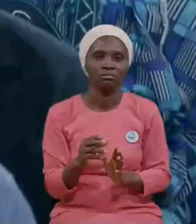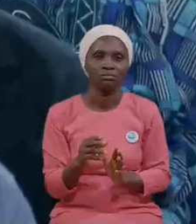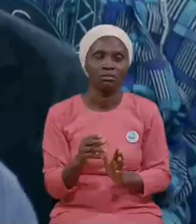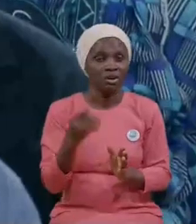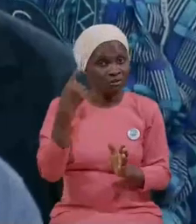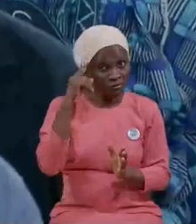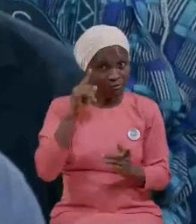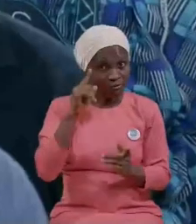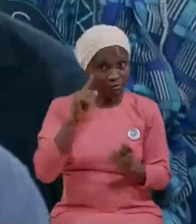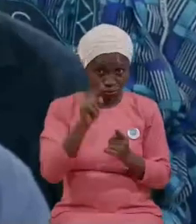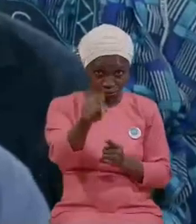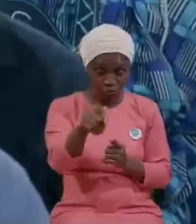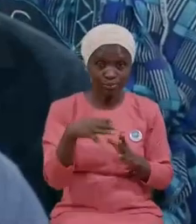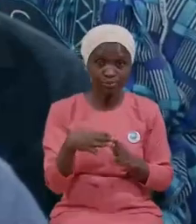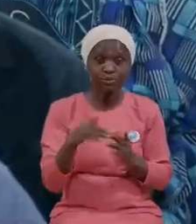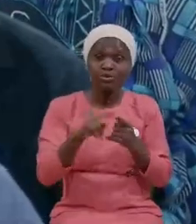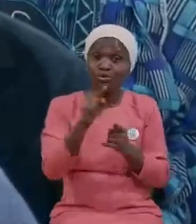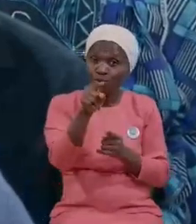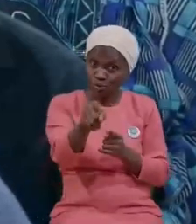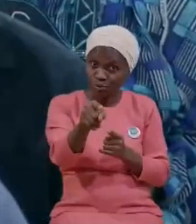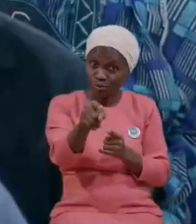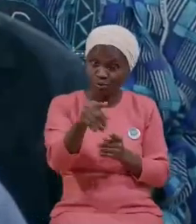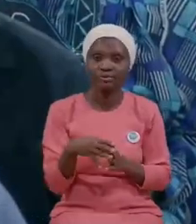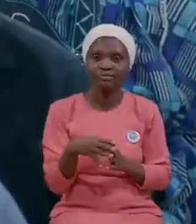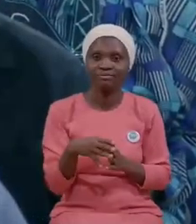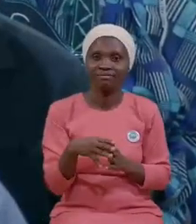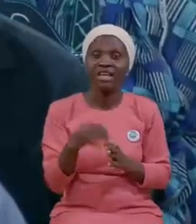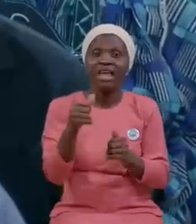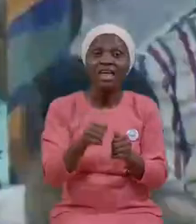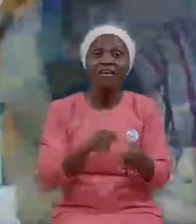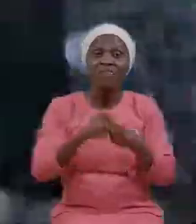toi, tout problème que tu as, pour toi.